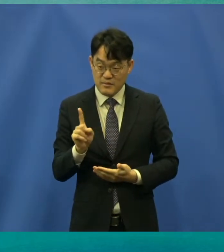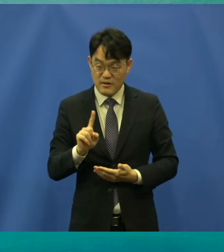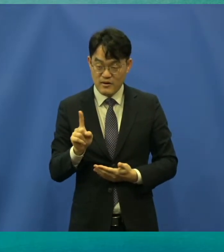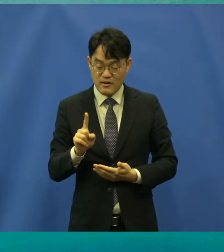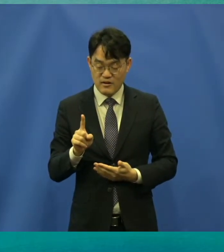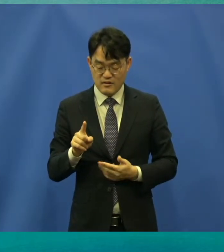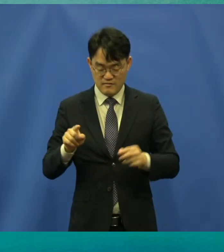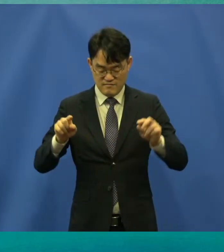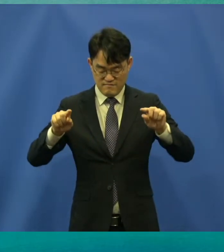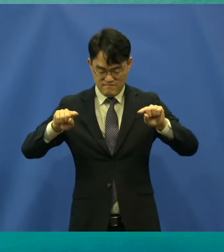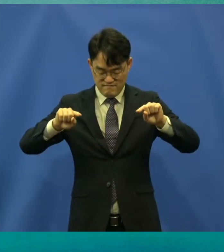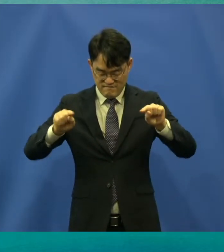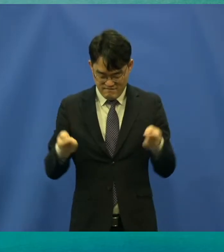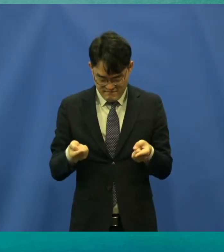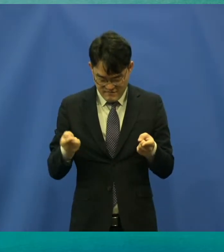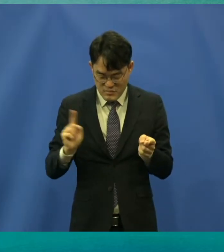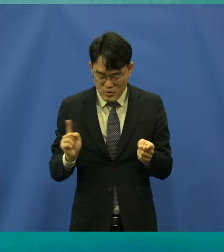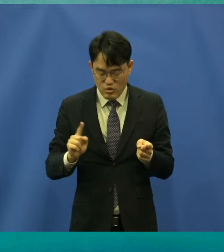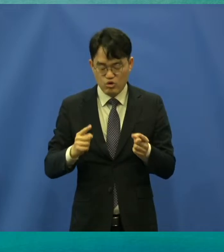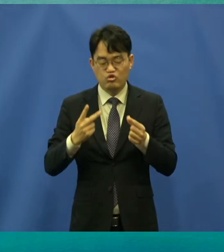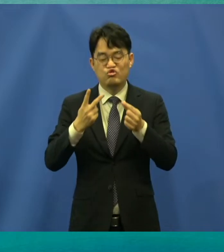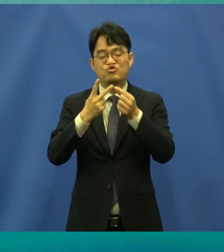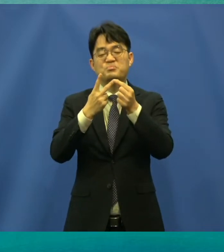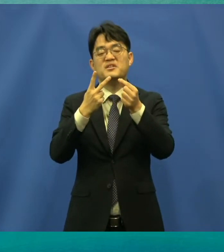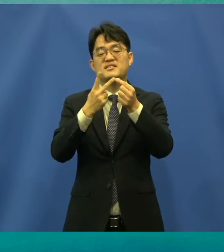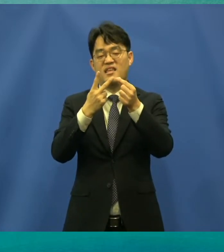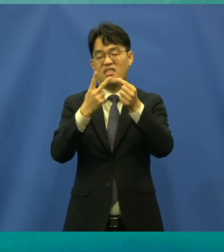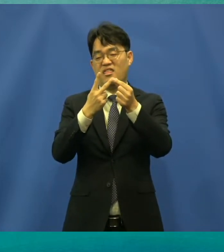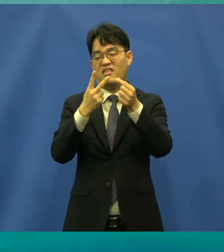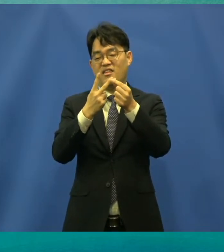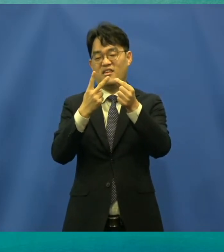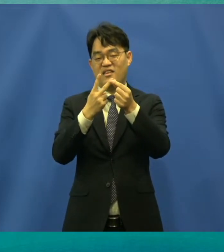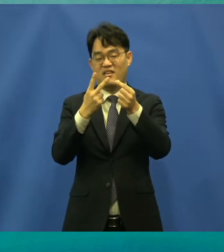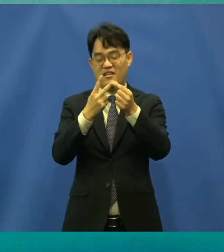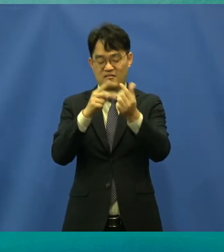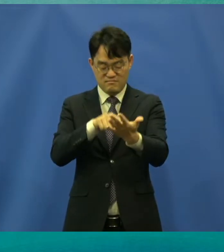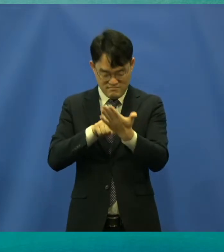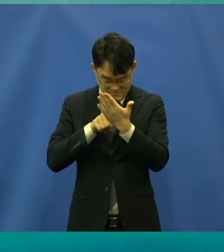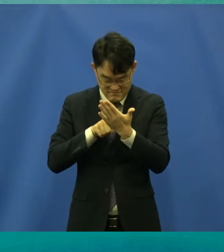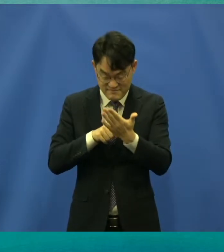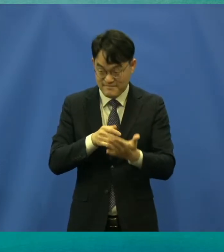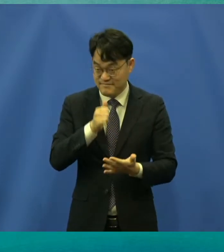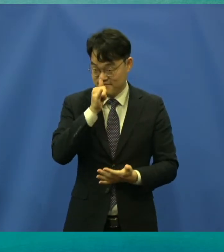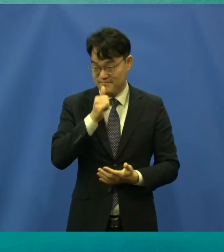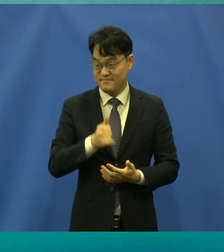싶습니까? 두 번째 여기에 눈이 들어오죠. 두 번째로